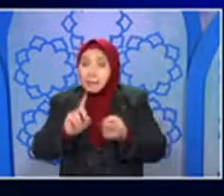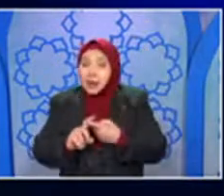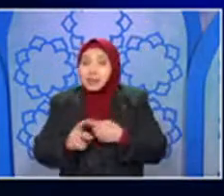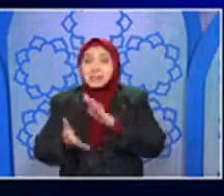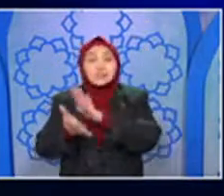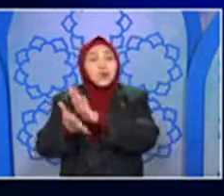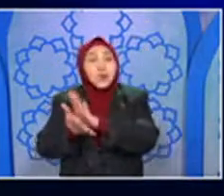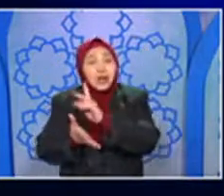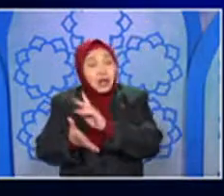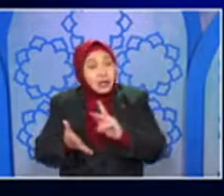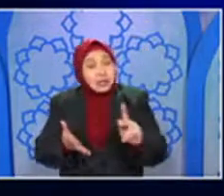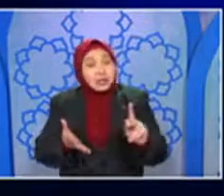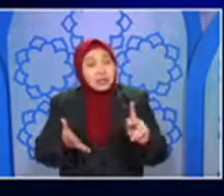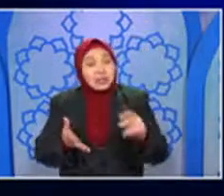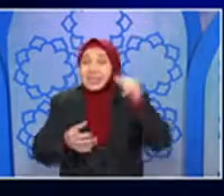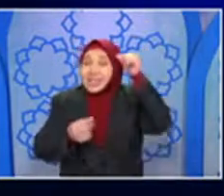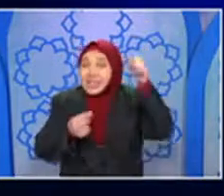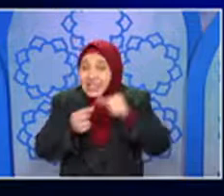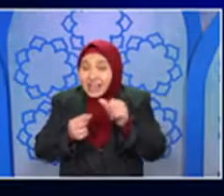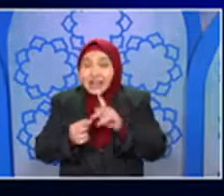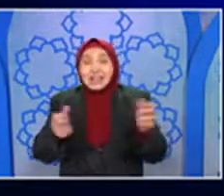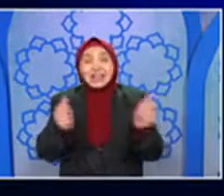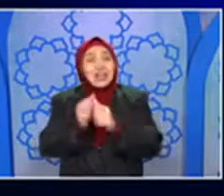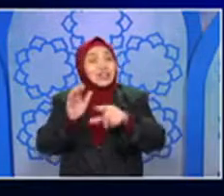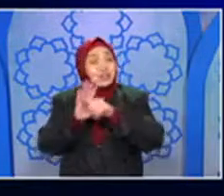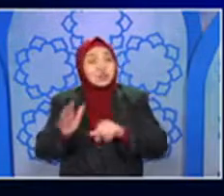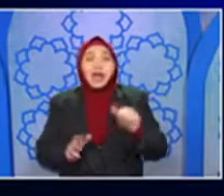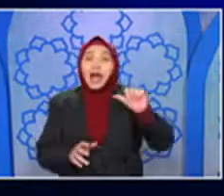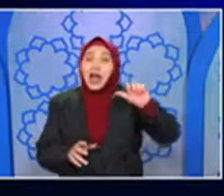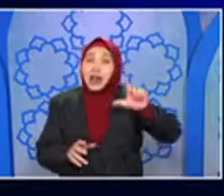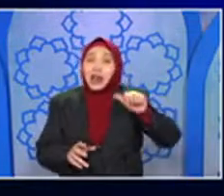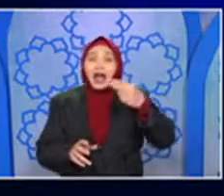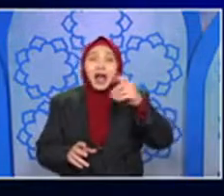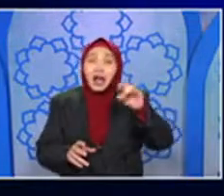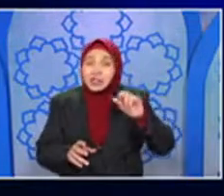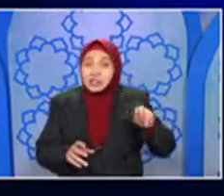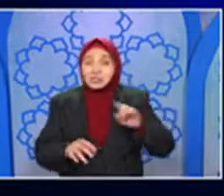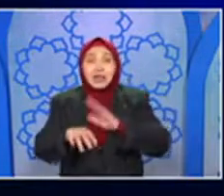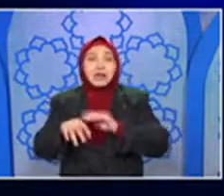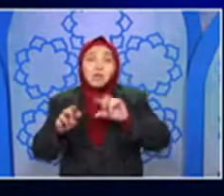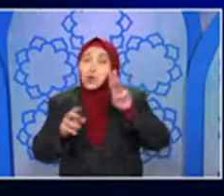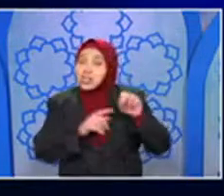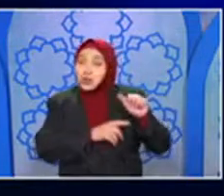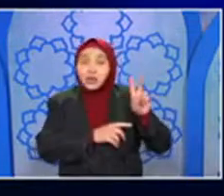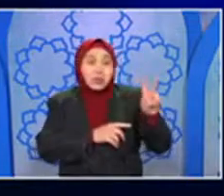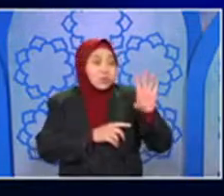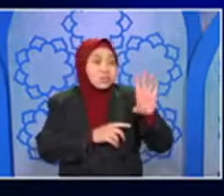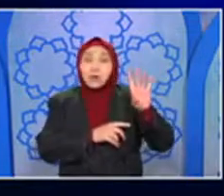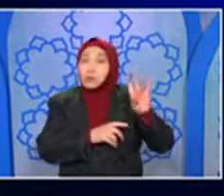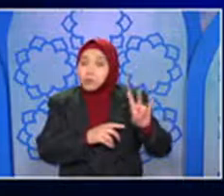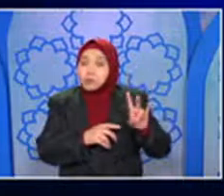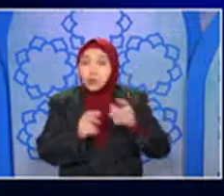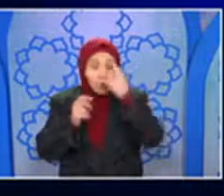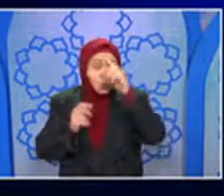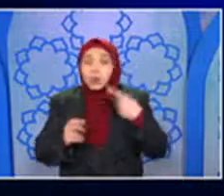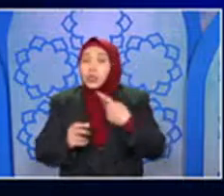disekolahkan, diingatkan dengan surah Al-Hadid pada muka surat 537. Kita baca bersama untuk